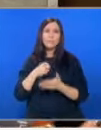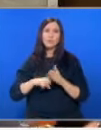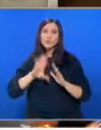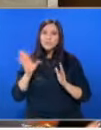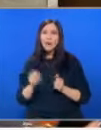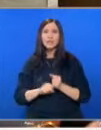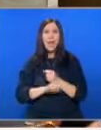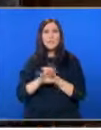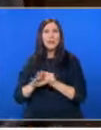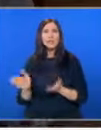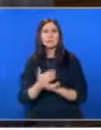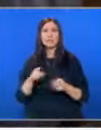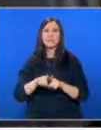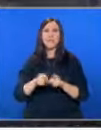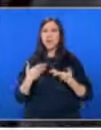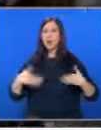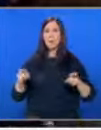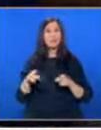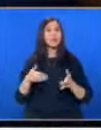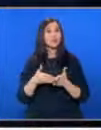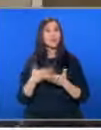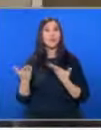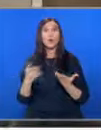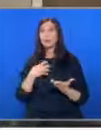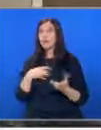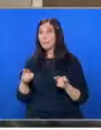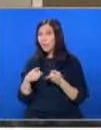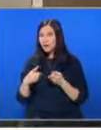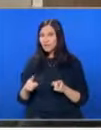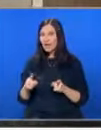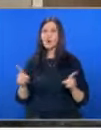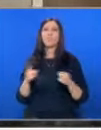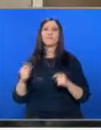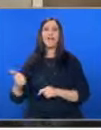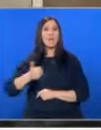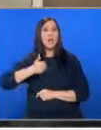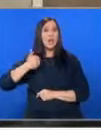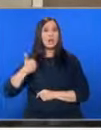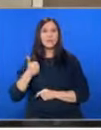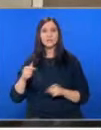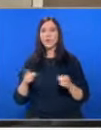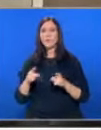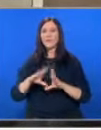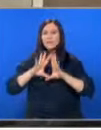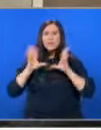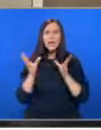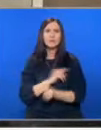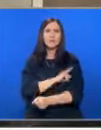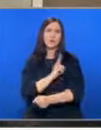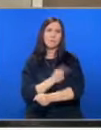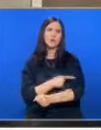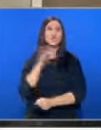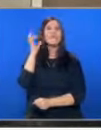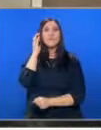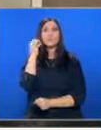ще мине, все едно ние управляваме. Защото когато ГЕРБ управлява, управлява лидерски, управлява с цялата си мощ в